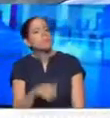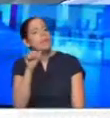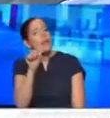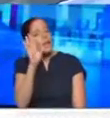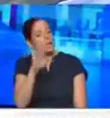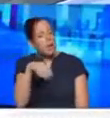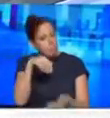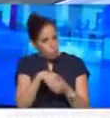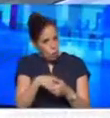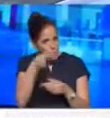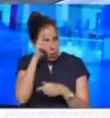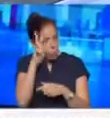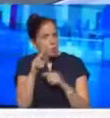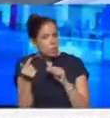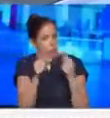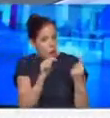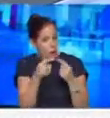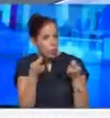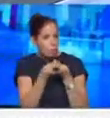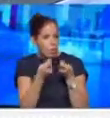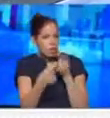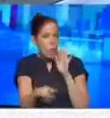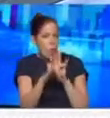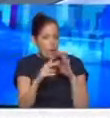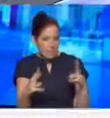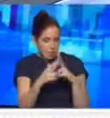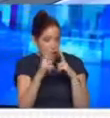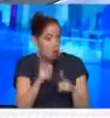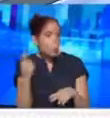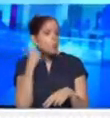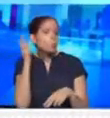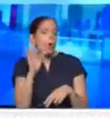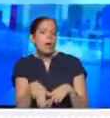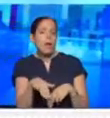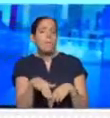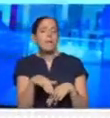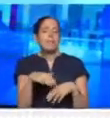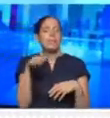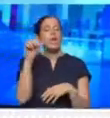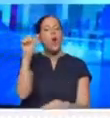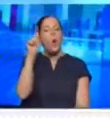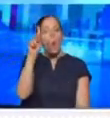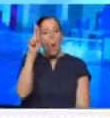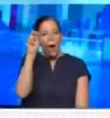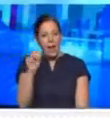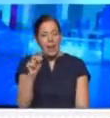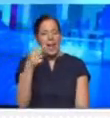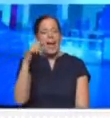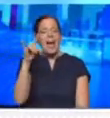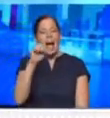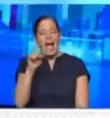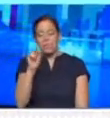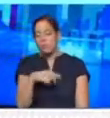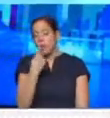בתוך הליכוד כבר יש חילוקי דעות בנוגע לחוק הצרפתי, כלומר, יכולנו לשמוע גם את חבר הכנסת אורן חזן אומר שהוא עוד לא קרא את החוק,